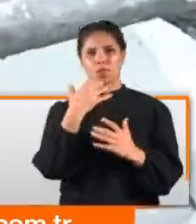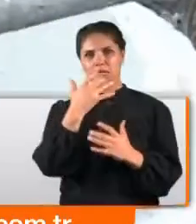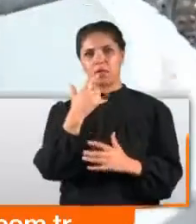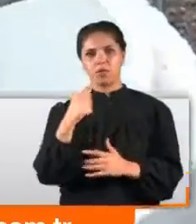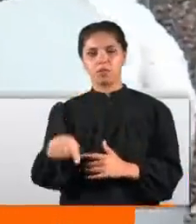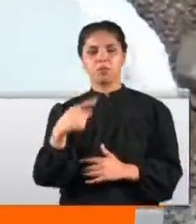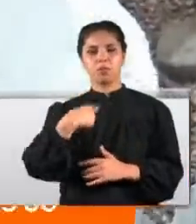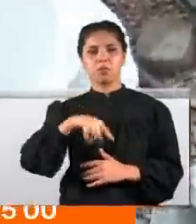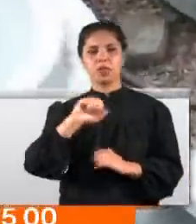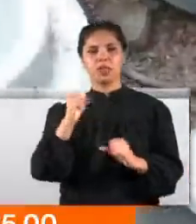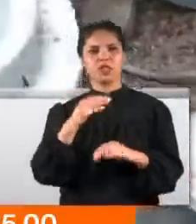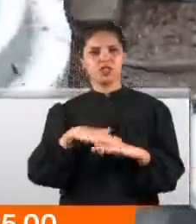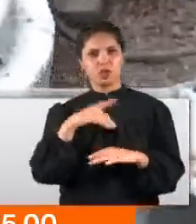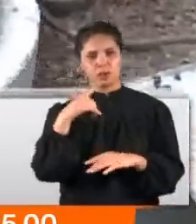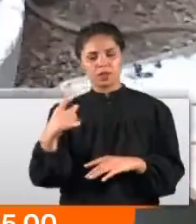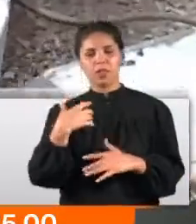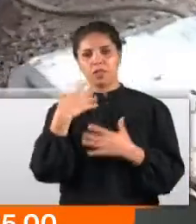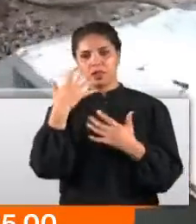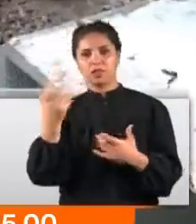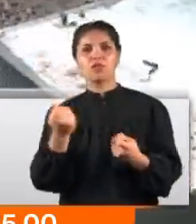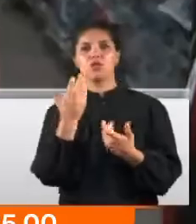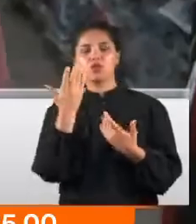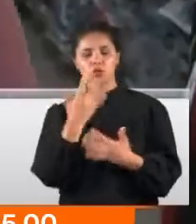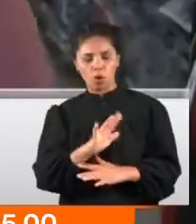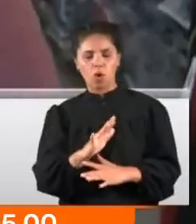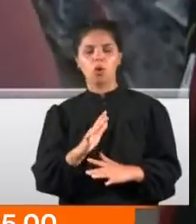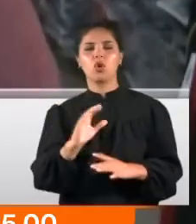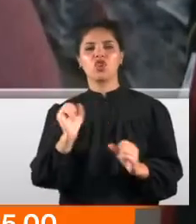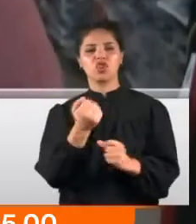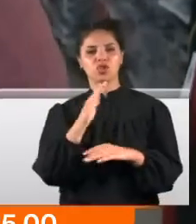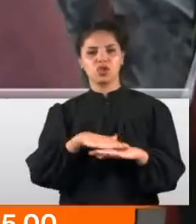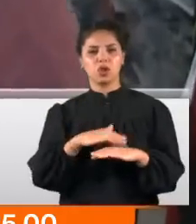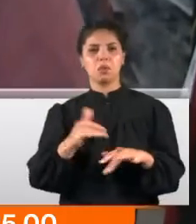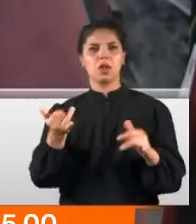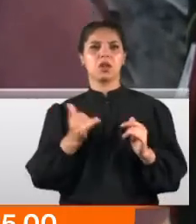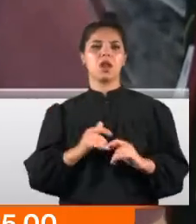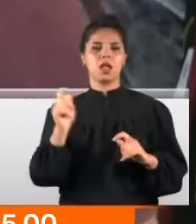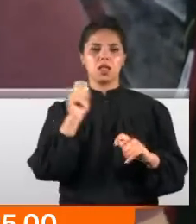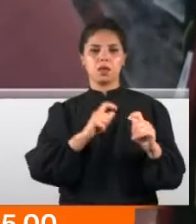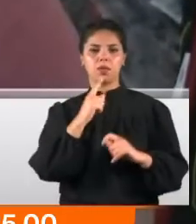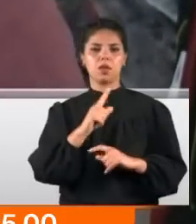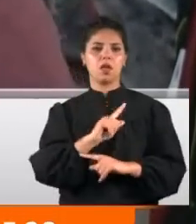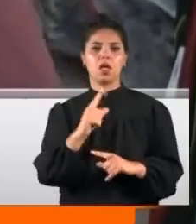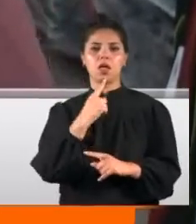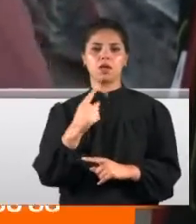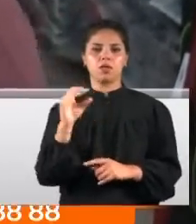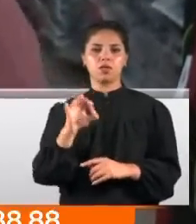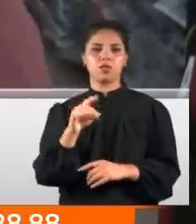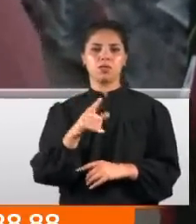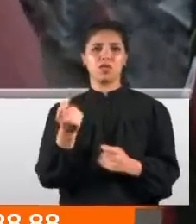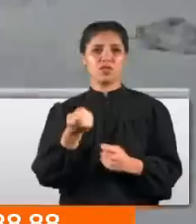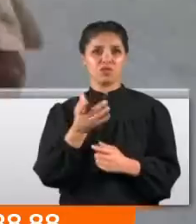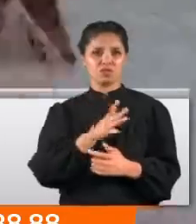dedik ki bunu biz kışın yapın. Kışın işler olmadığında yapın. Nasıl istiyorsanız uzun uzun istediğiniz kadar yapın. Yok hayır dediler. Tam iş olacağı